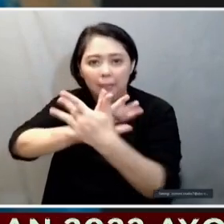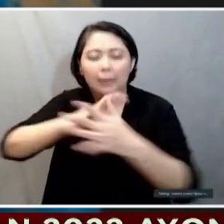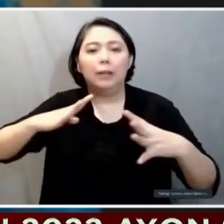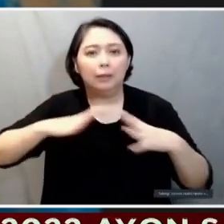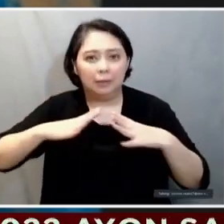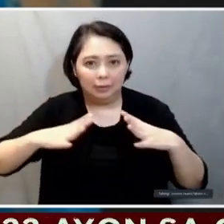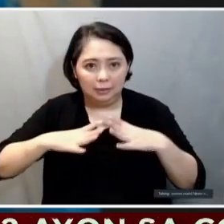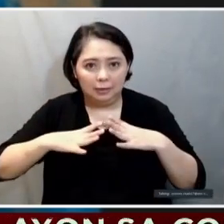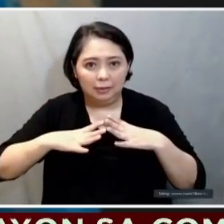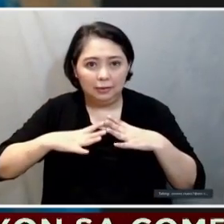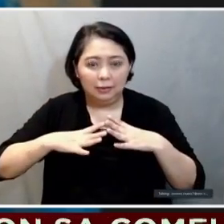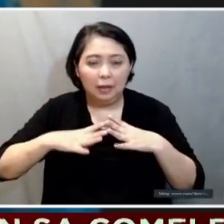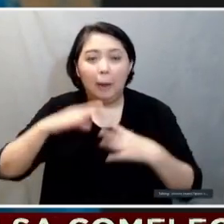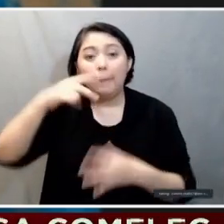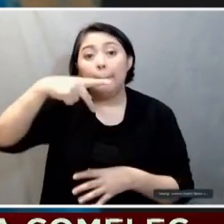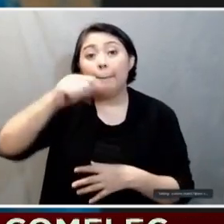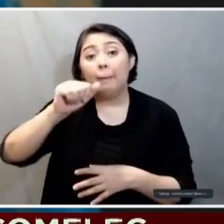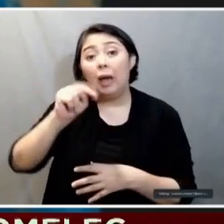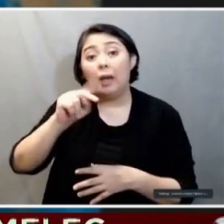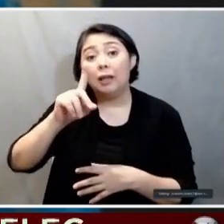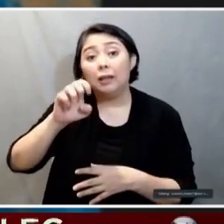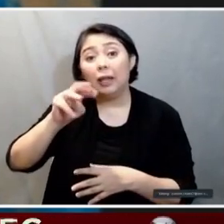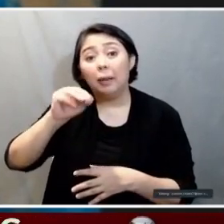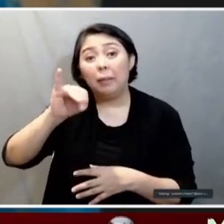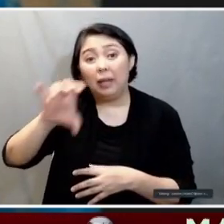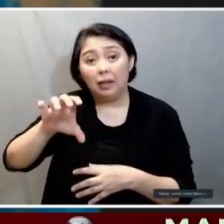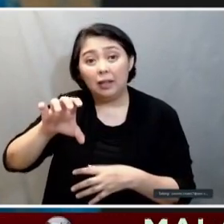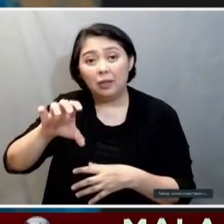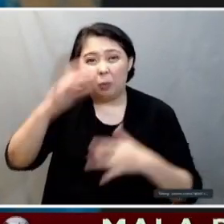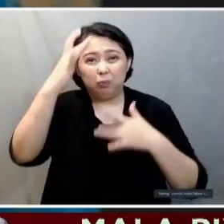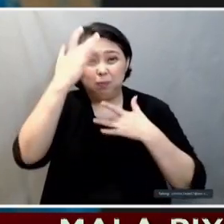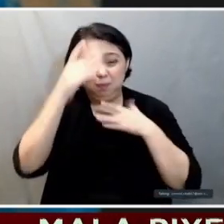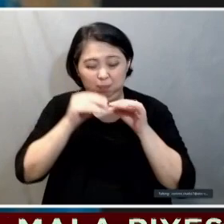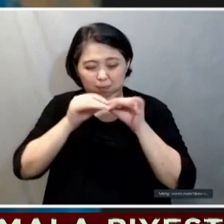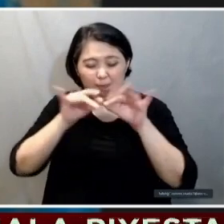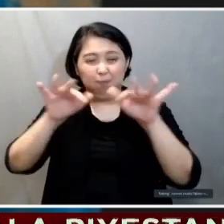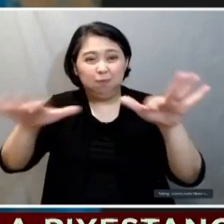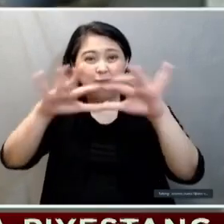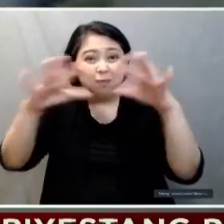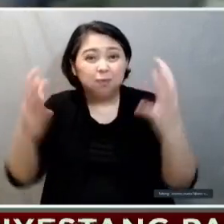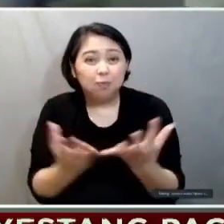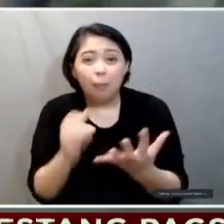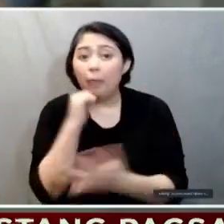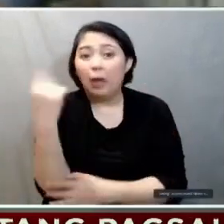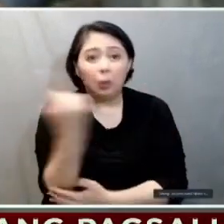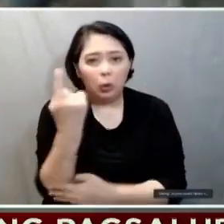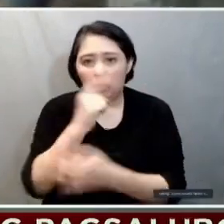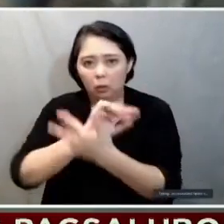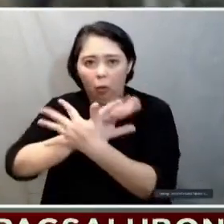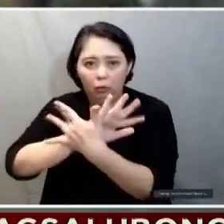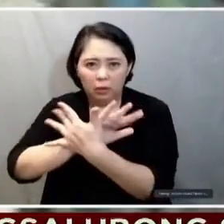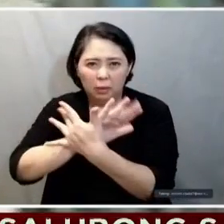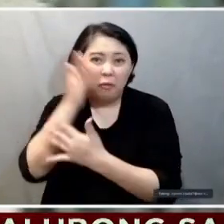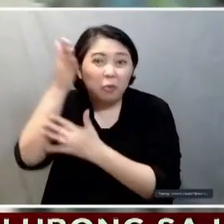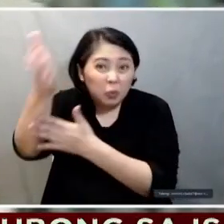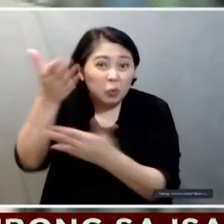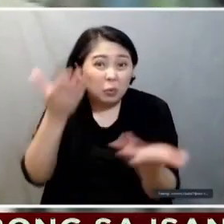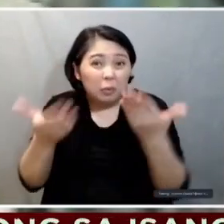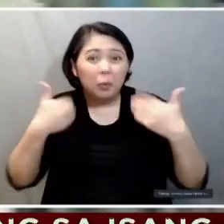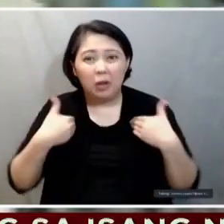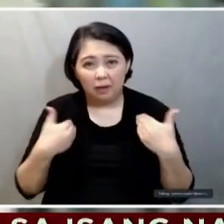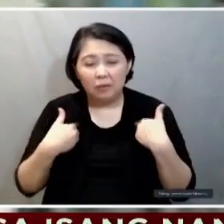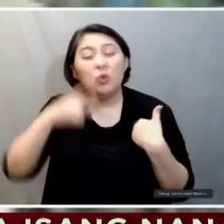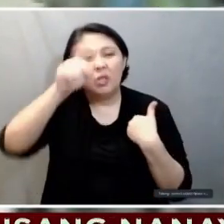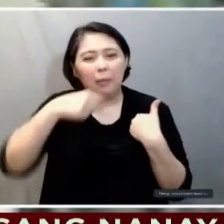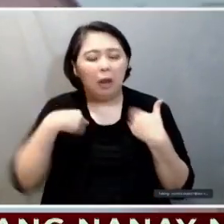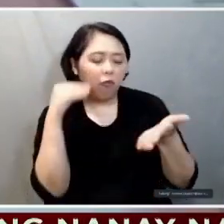na maranasan natin, so marami pa. Kaya maganda sana, nakasulat na siya sa batas ng bansa natin. May 30 billion pesos ding panukala sa